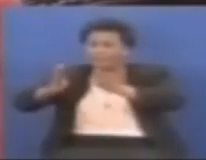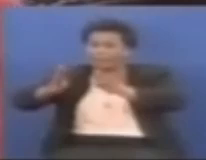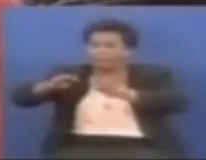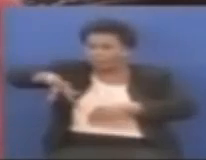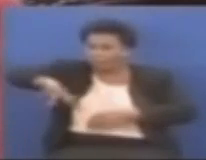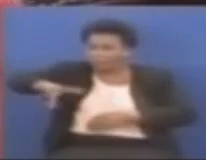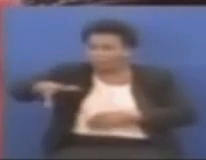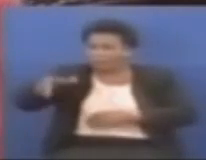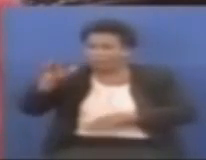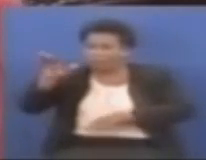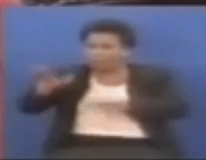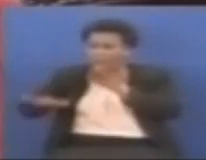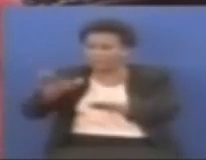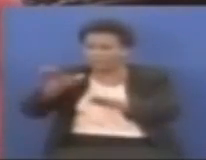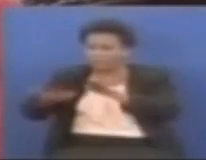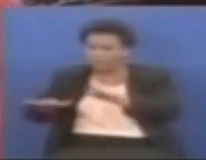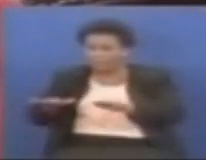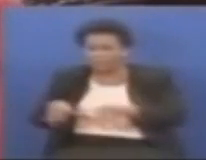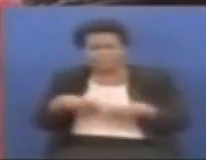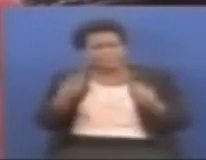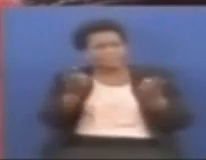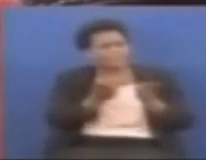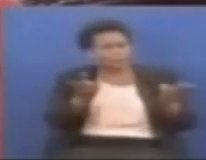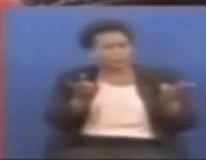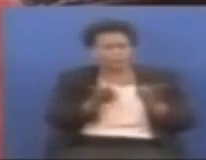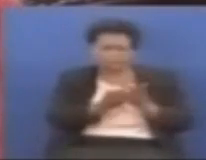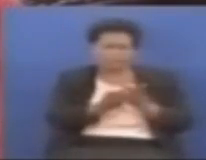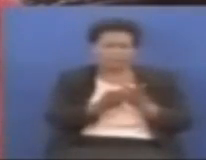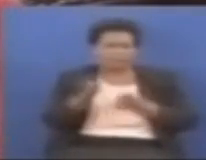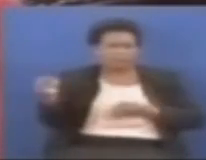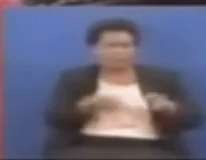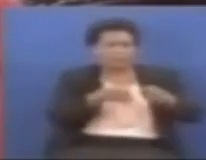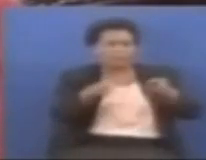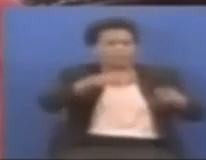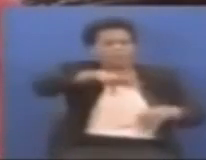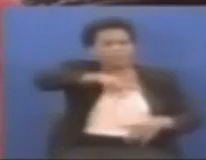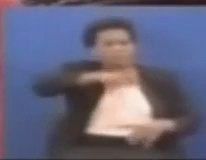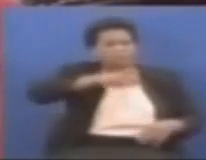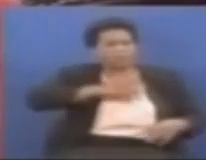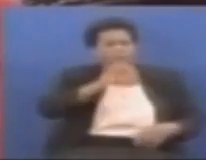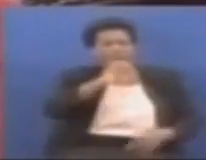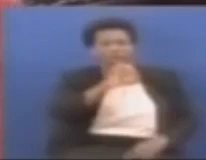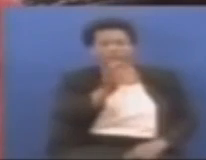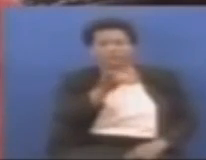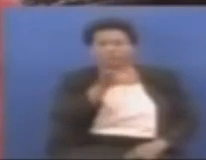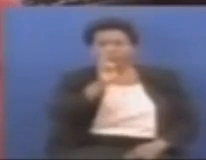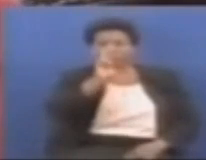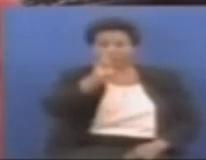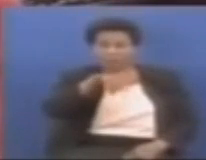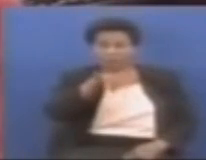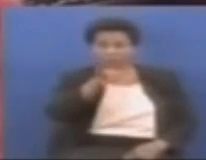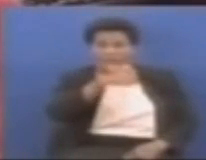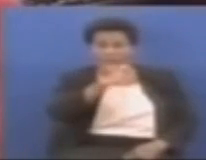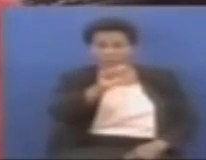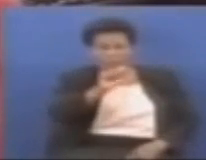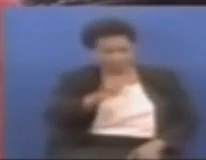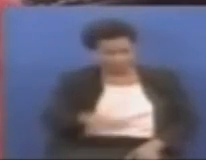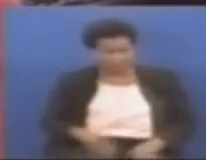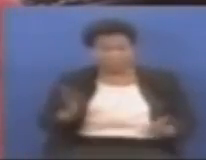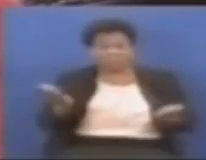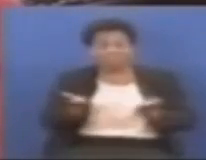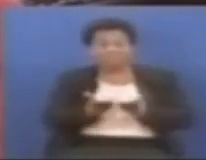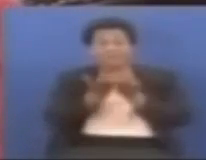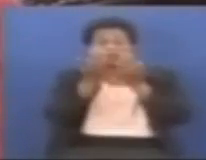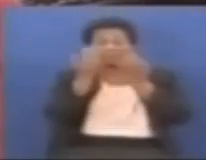Singida zinafanana sana na barabara za wilaya Chunya. Bahati mbaya kwa miaka miwili mfululizo Chunya Tarura hawajafanya